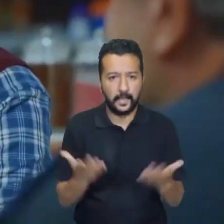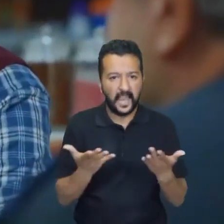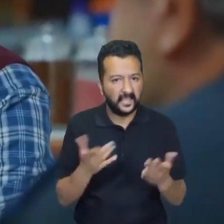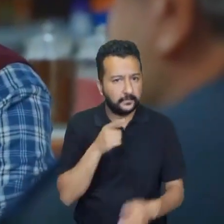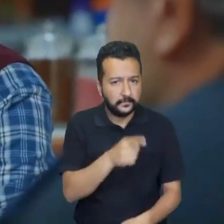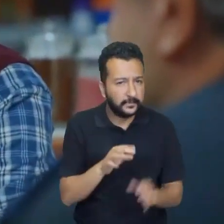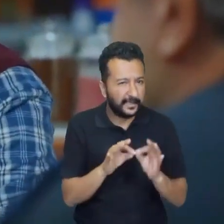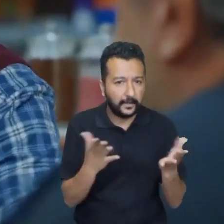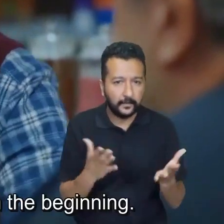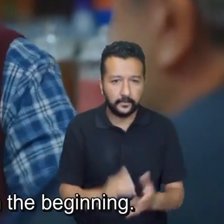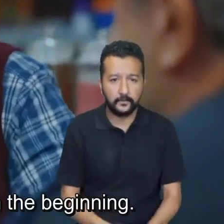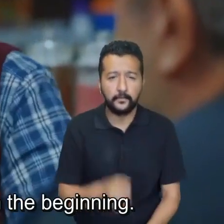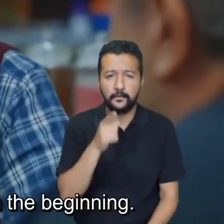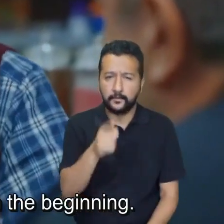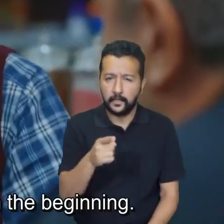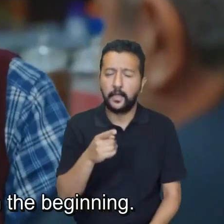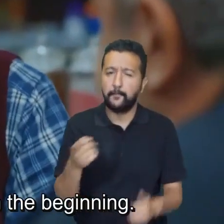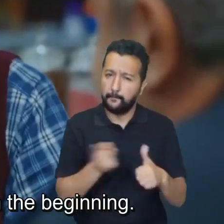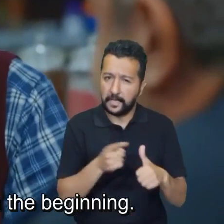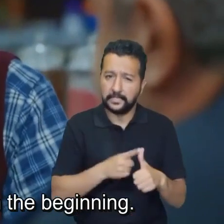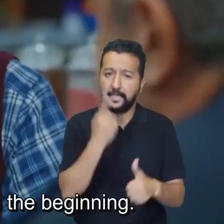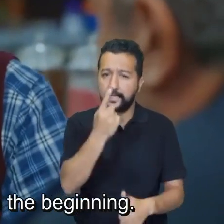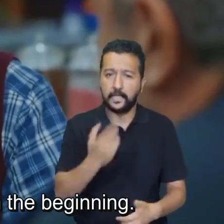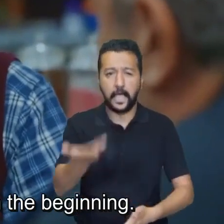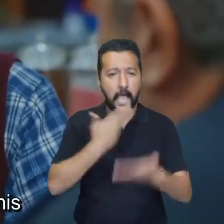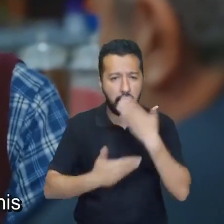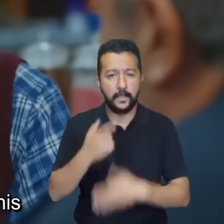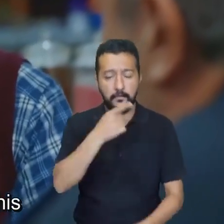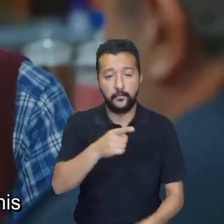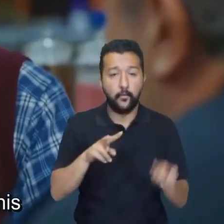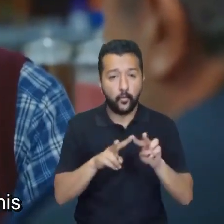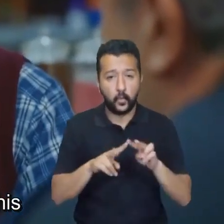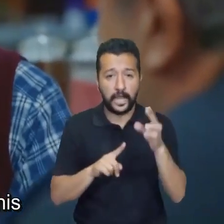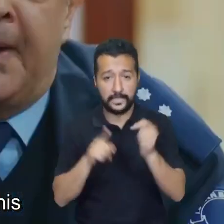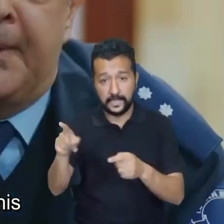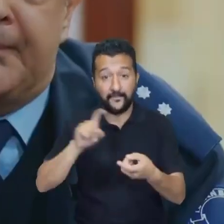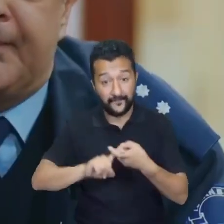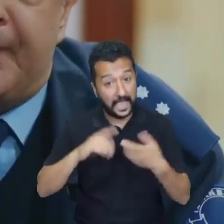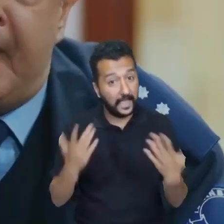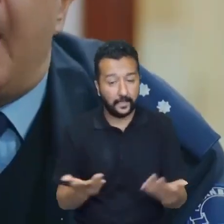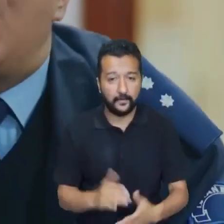Nasıl işte ya? Ya sen şunu baştan tane tane söylesene bakayım. Muhtar İhsan Gil ve